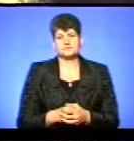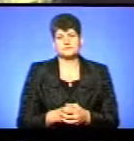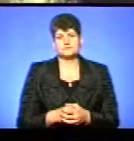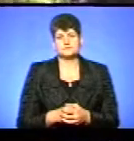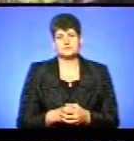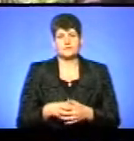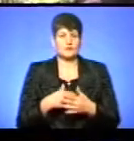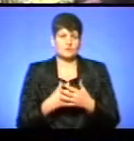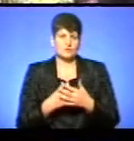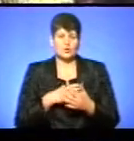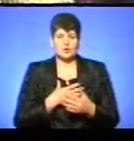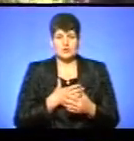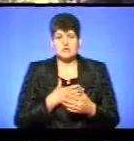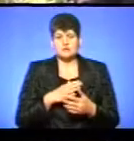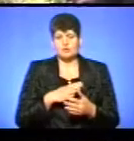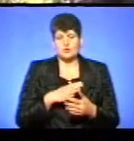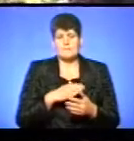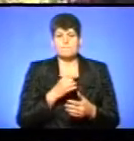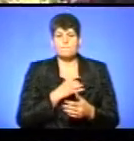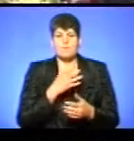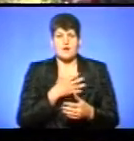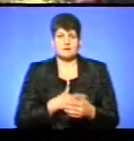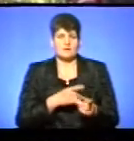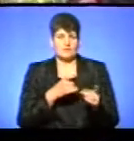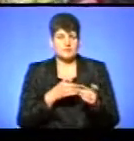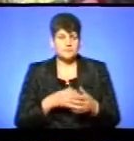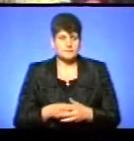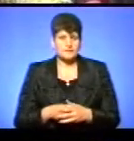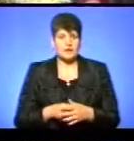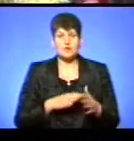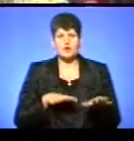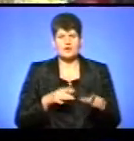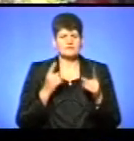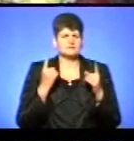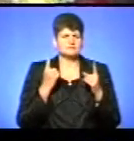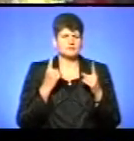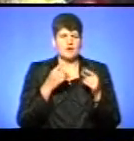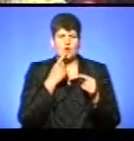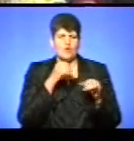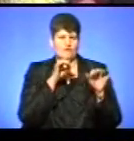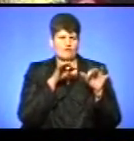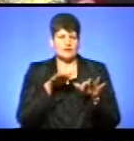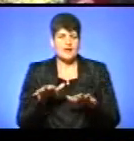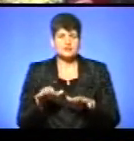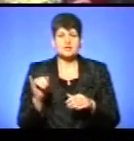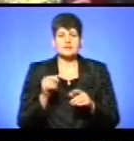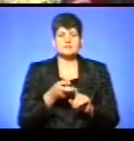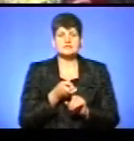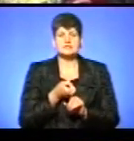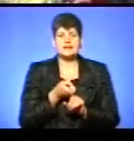Умовно, в нас така була подія – вогнепальне поранення, ноги, масивна кровотеча і поєднана